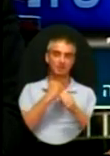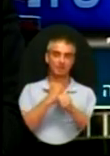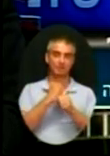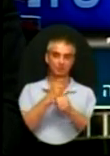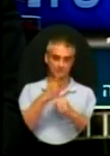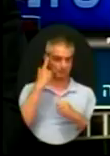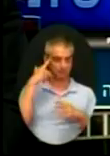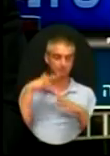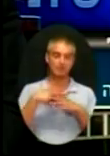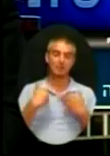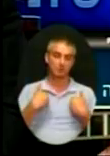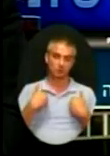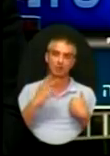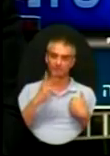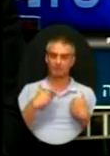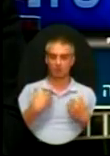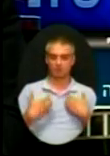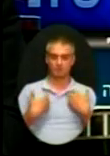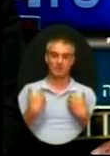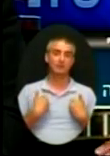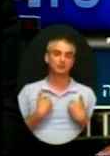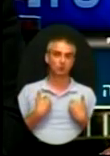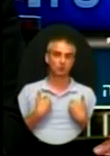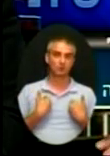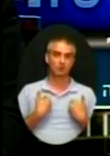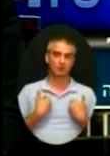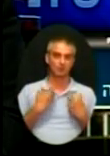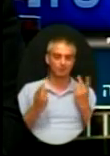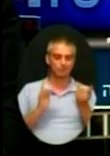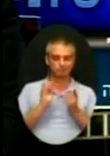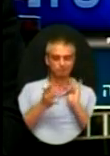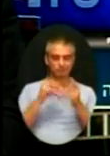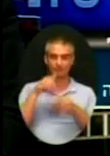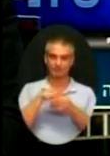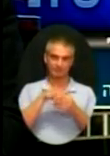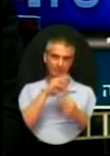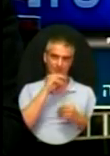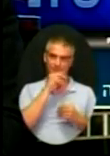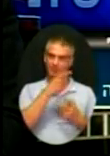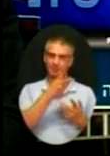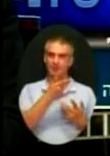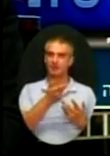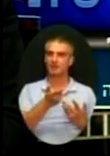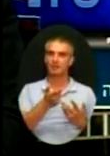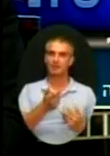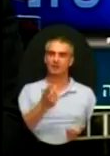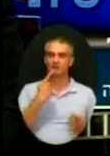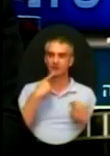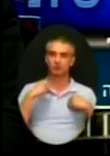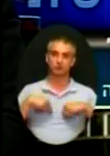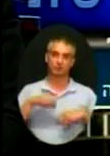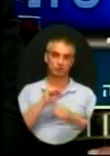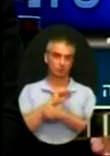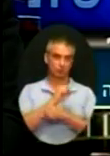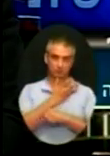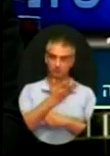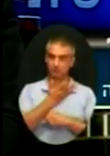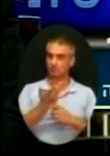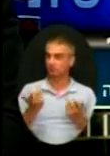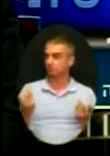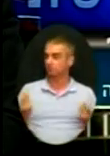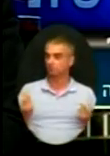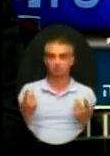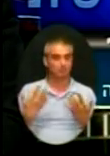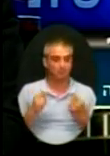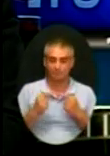העבודה, זה מטריד אותי, זה אפילו מכעיס אותי, ההתעסקות הפנימית האינסופית הזאת. אתה מדבר על הוועידה, אבל אני מדבר על יושב ראש האופוזיציה. עכשיו לגבי יושב ראש